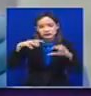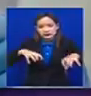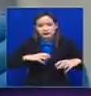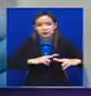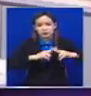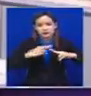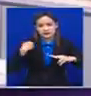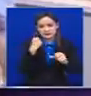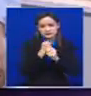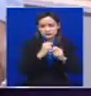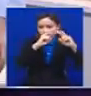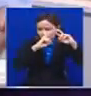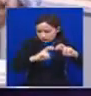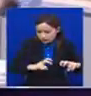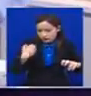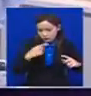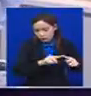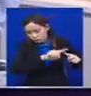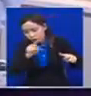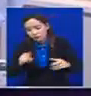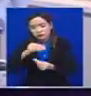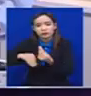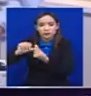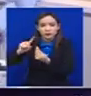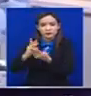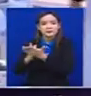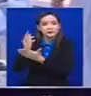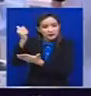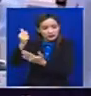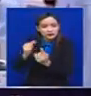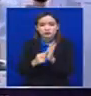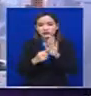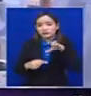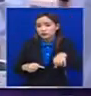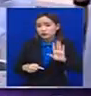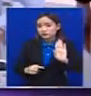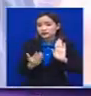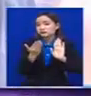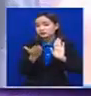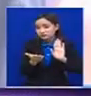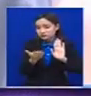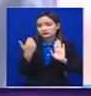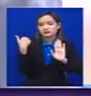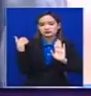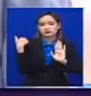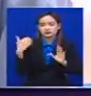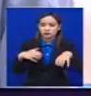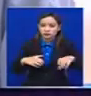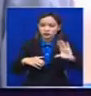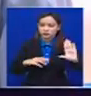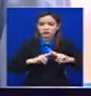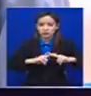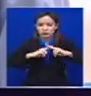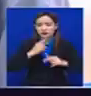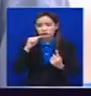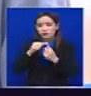ลงานวิจัยไปสู่การทำธุรกิจได้สำเร็จอย่างบริษัทไทยยูเนียนกรุ๊ปจำกัดมหาชนและยังมีเอกชนในอุตสาหกรรมอาหารอีกหลาย